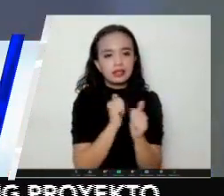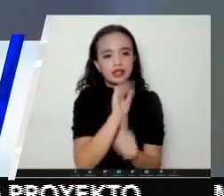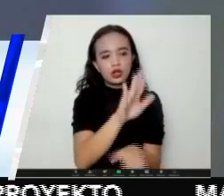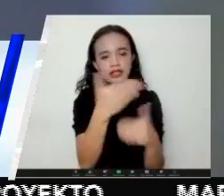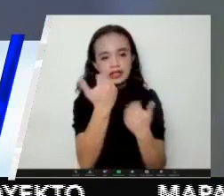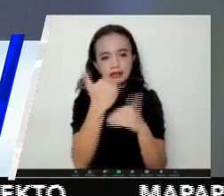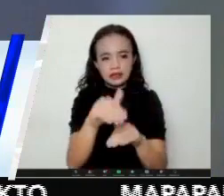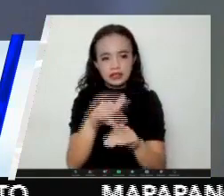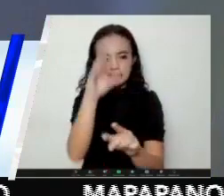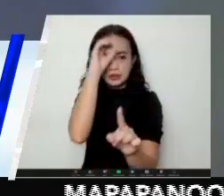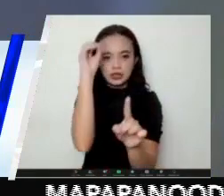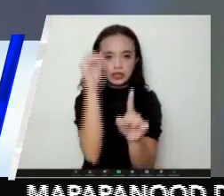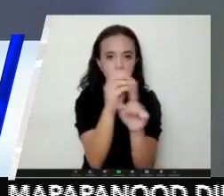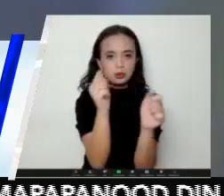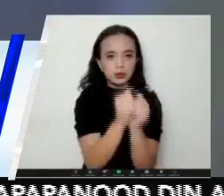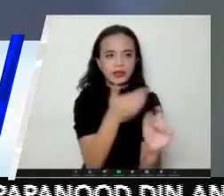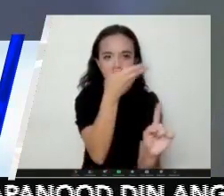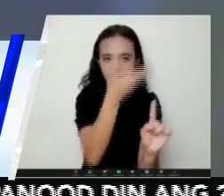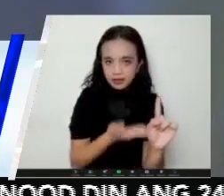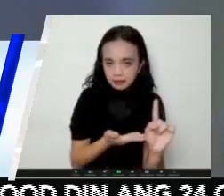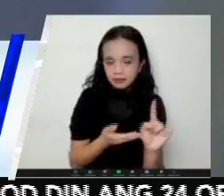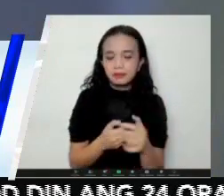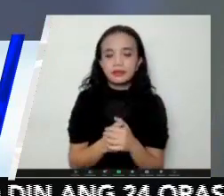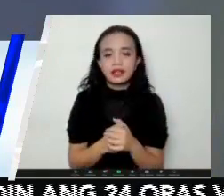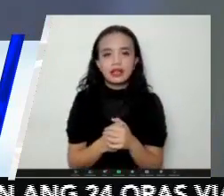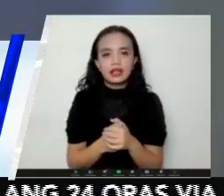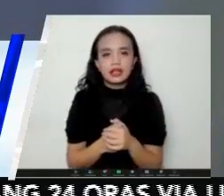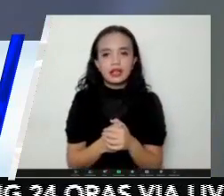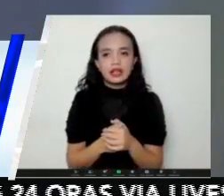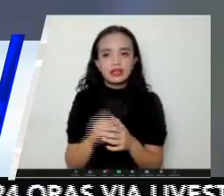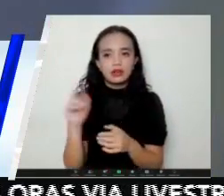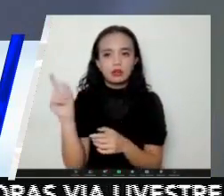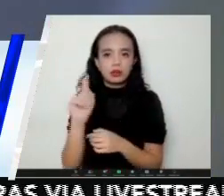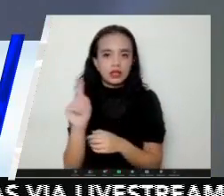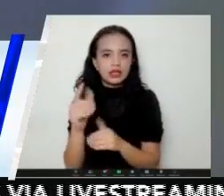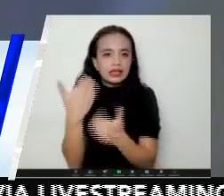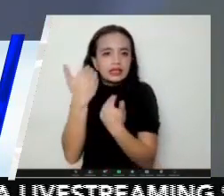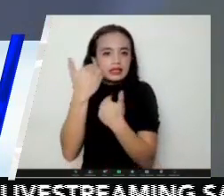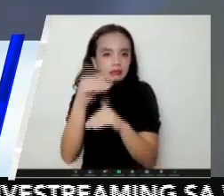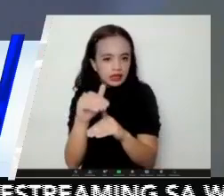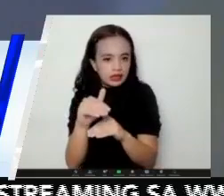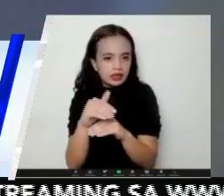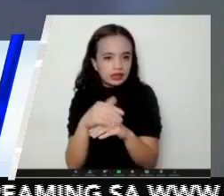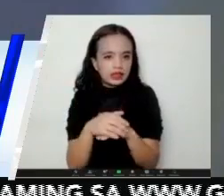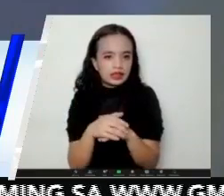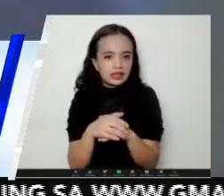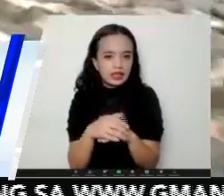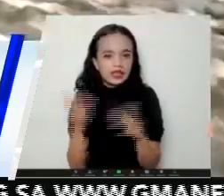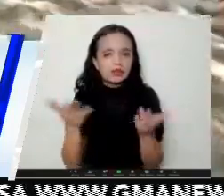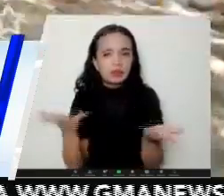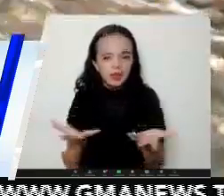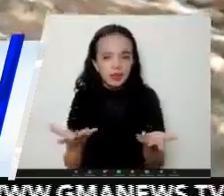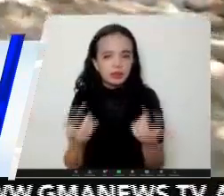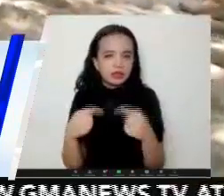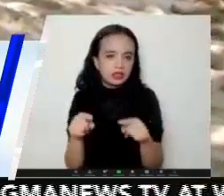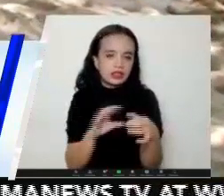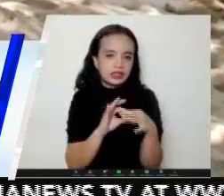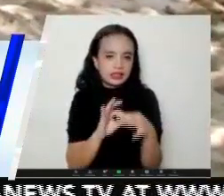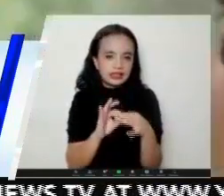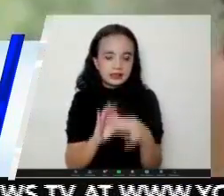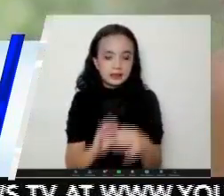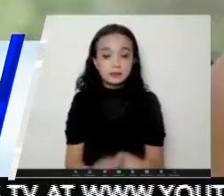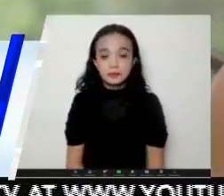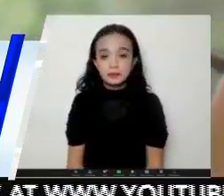objective with someone. And kung hanggang saan yung papatunguhin ng relationship nyo. Kapwa raw